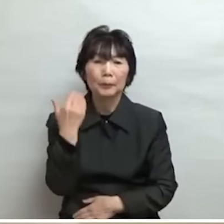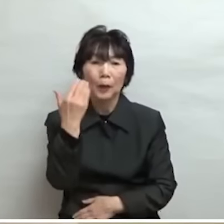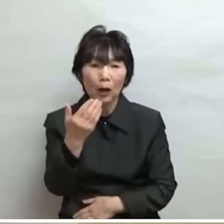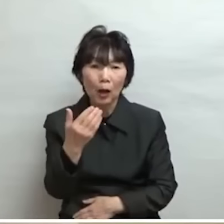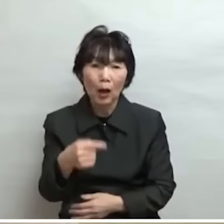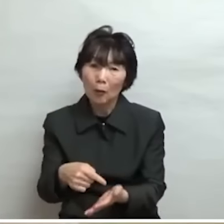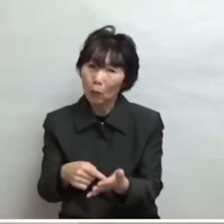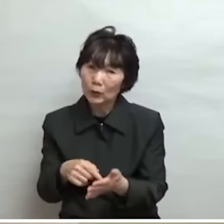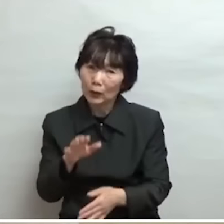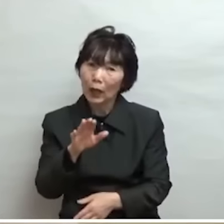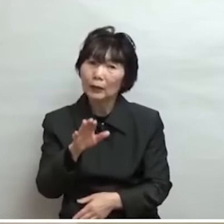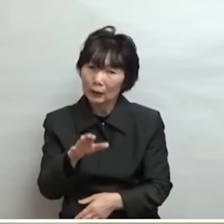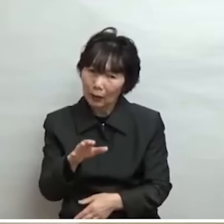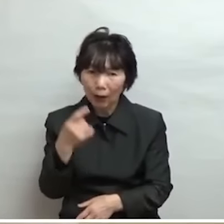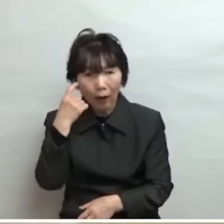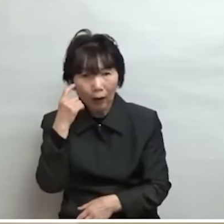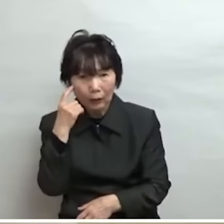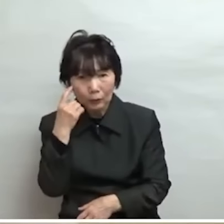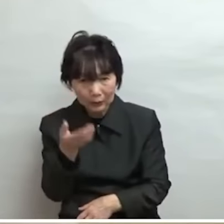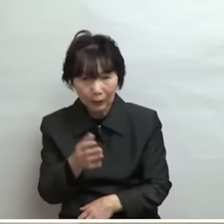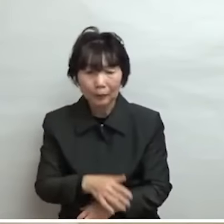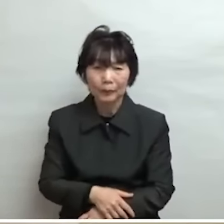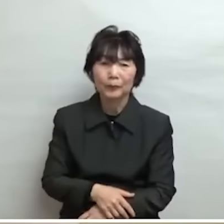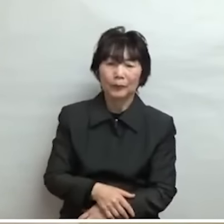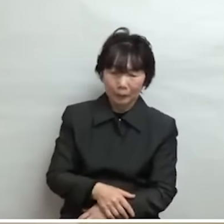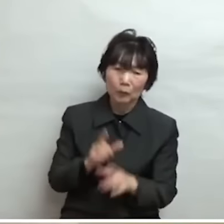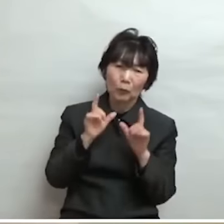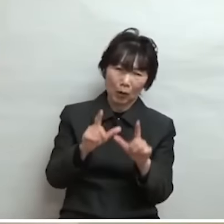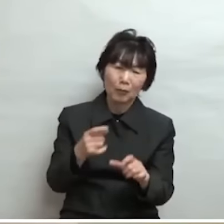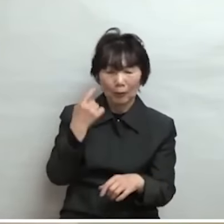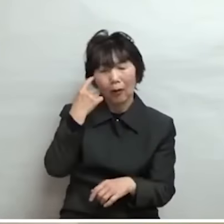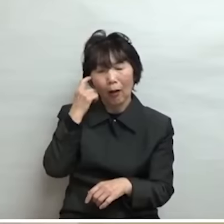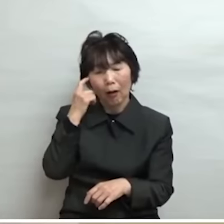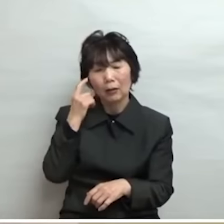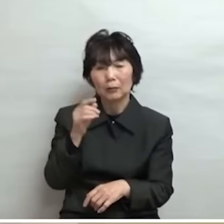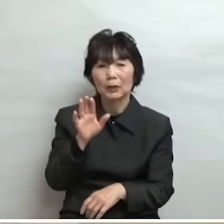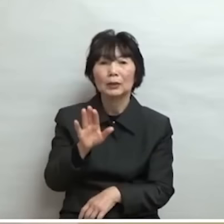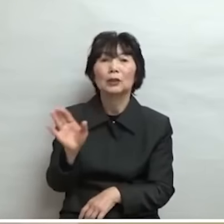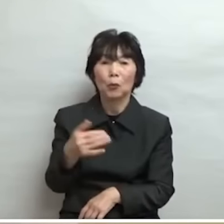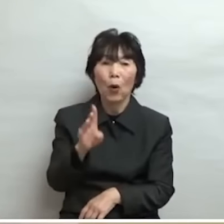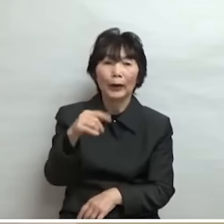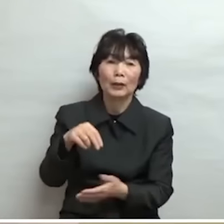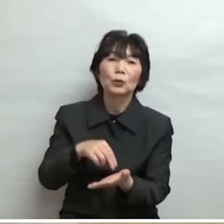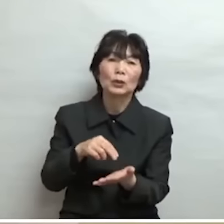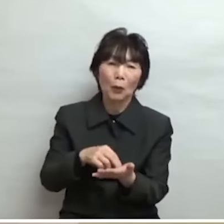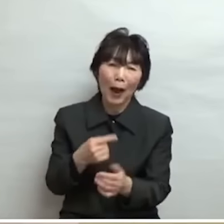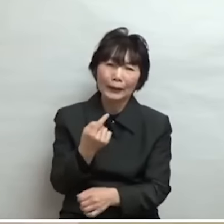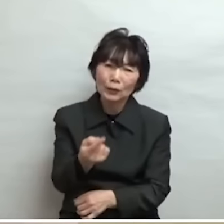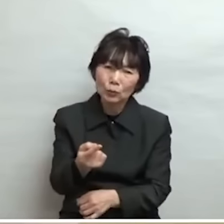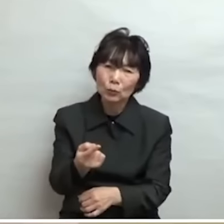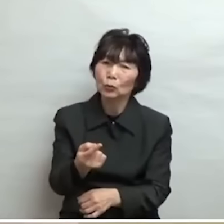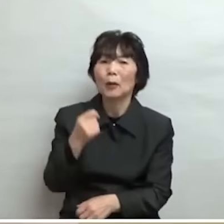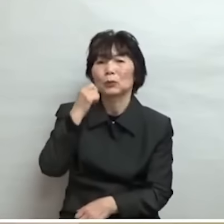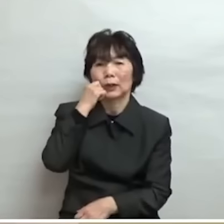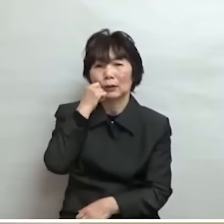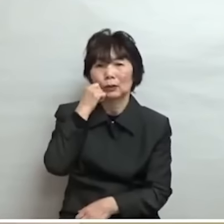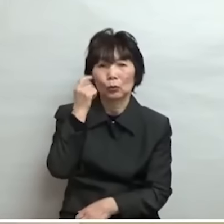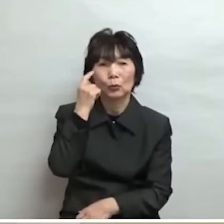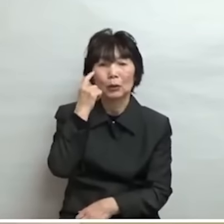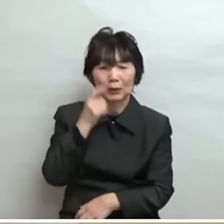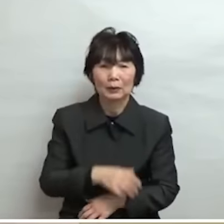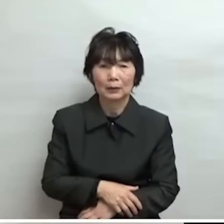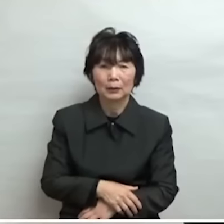また検討するって感じなんですか？ 検討はいたしますけれども、はい、県のスタンスとすれば立ち入りは難しいというのが今のスタンスになります